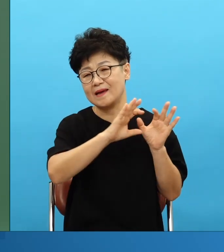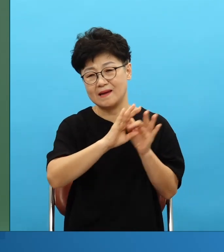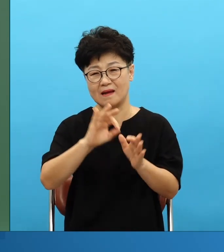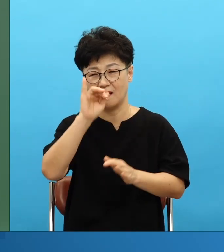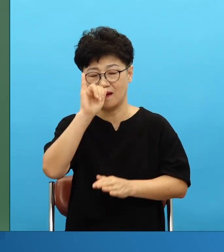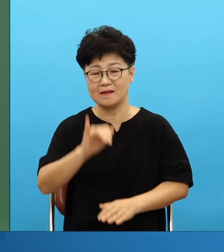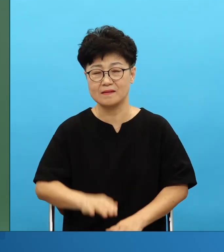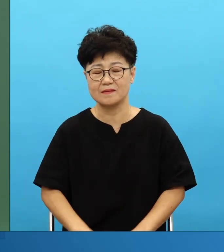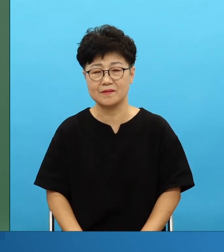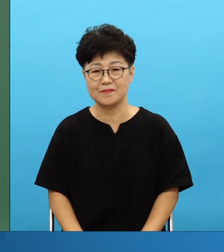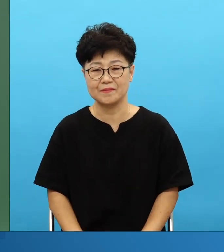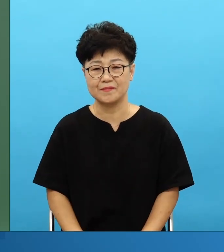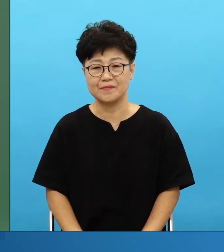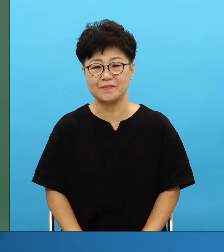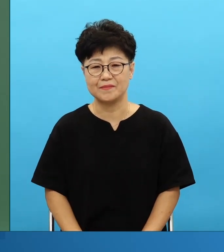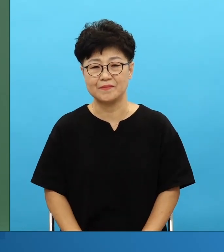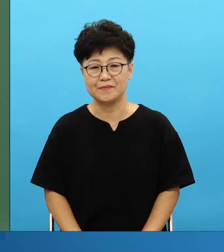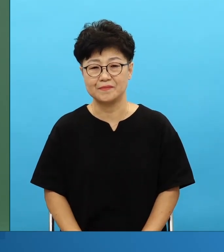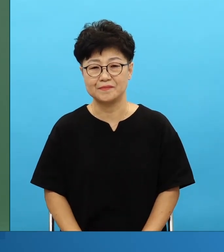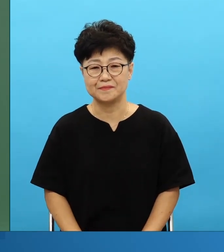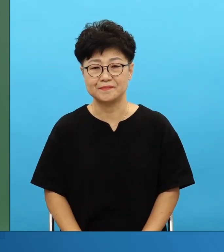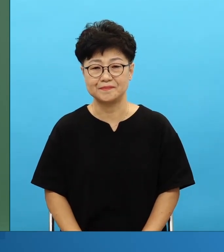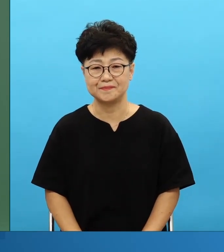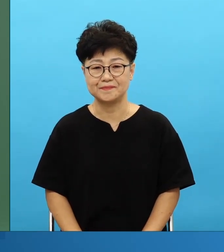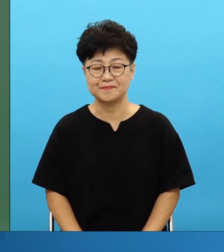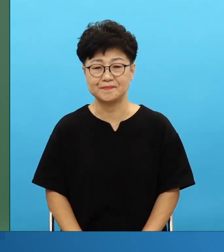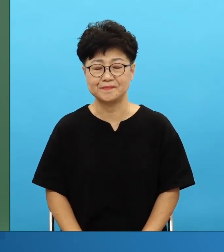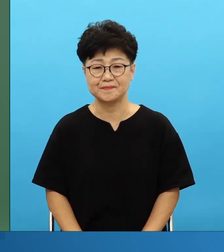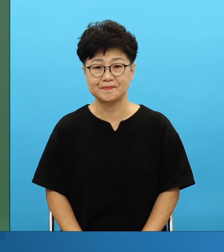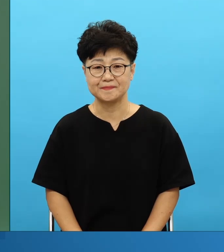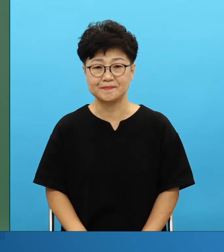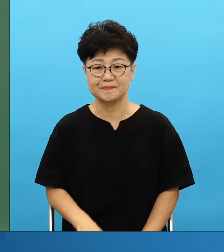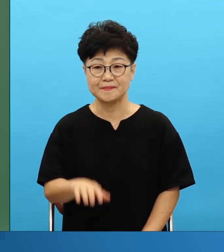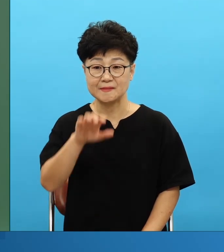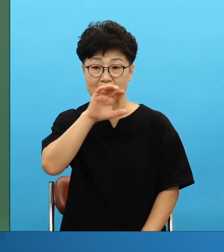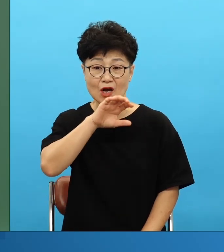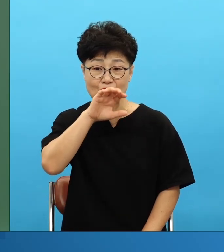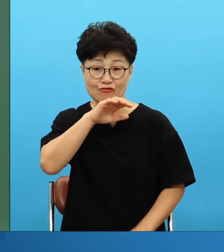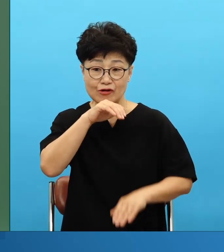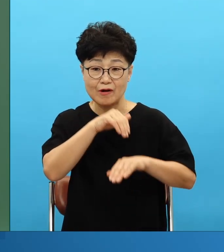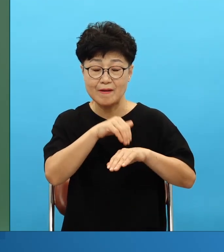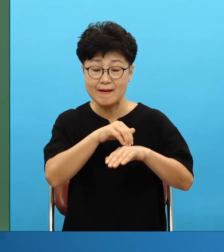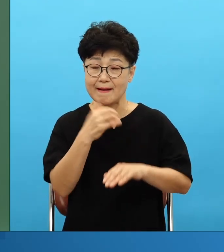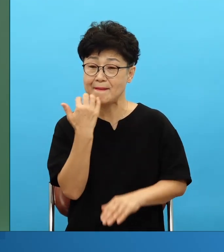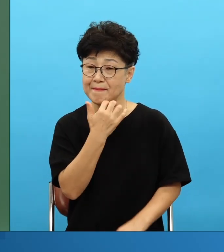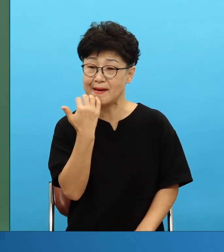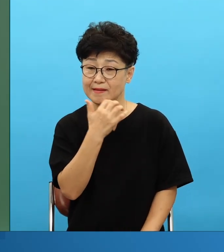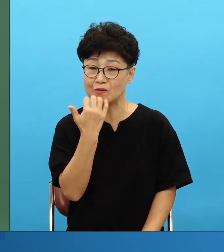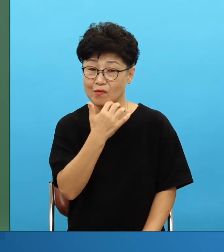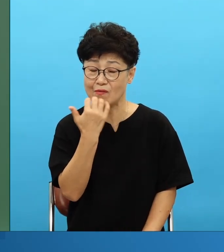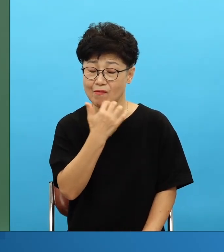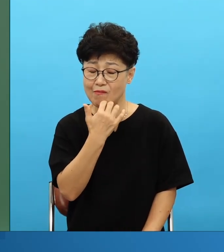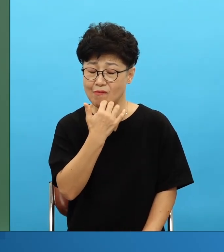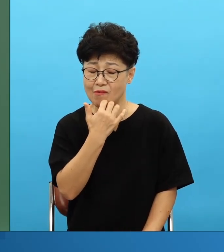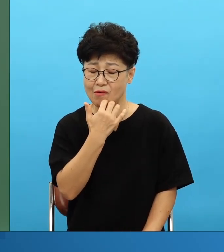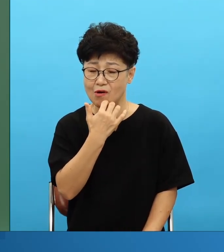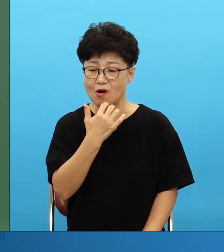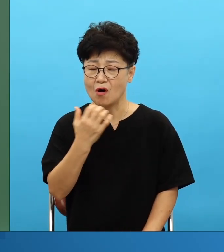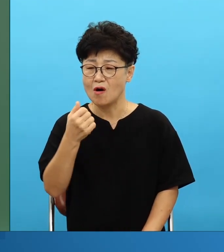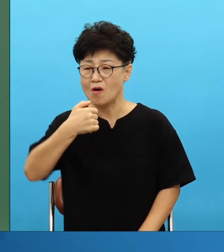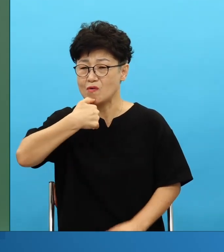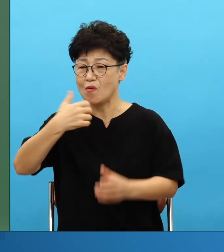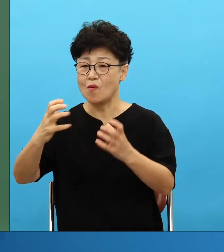베드로를 그 중요한 훈련받은 베드로를 로마 복음화에는 쓸 수가 없어요. I'll speak more about that at the business conference, but we see Peter,